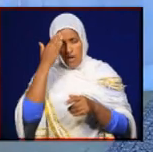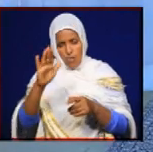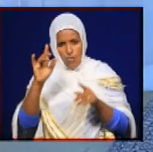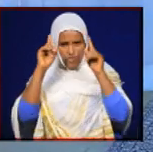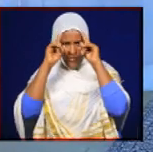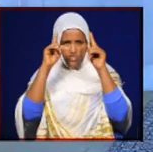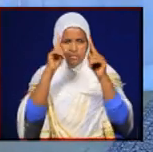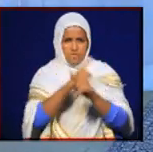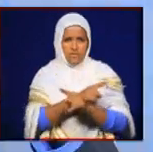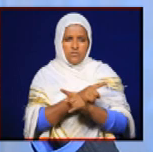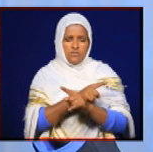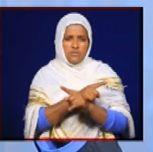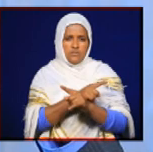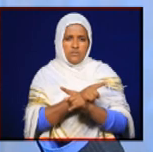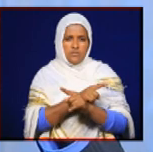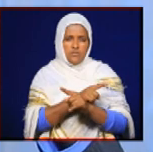ሳላውቅ በስህተት